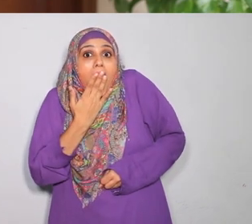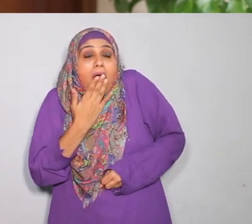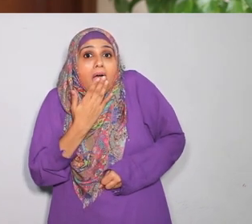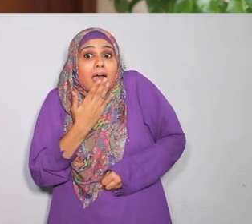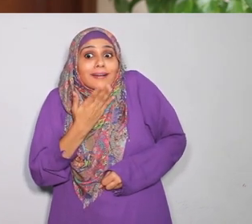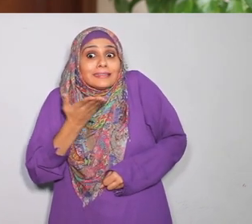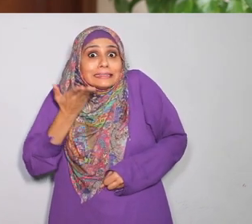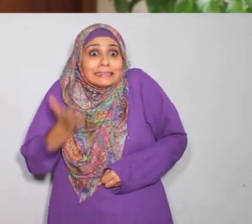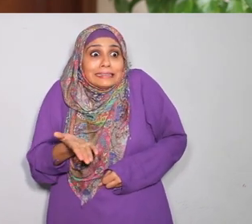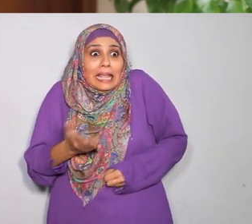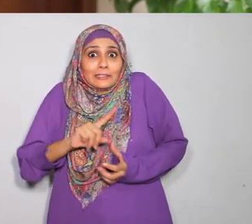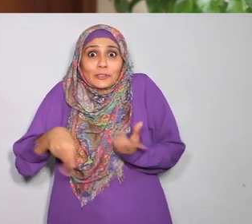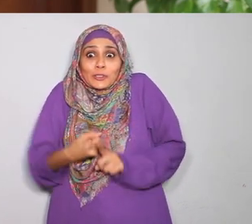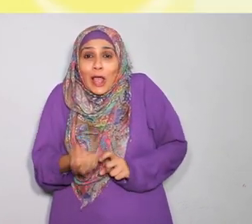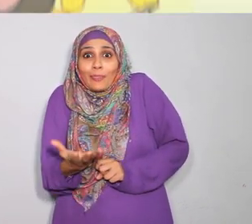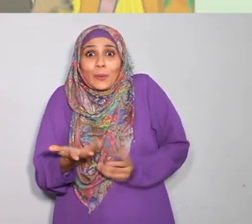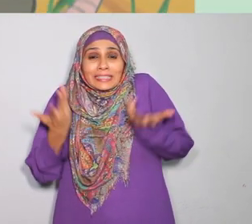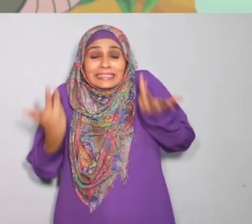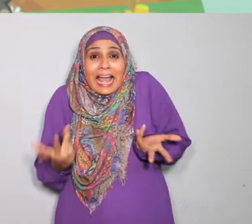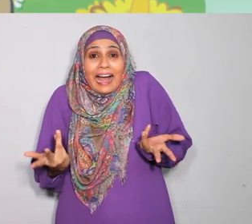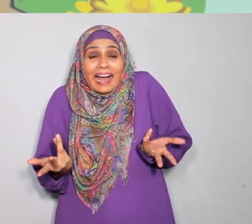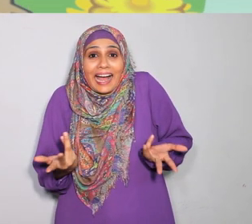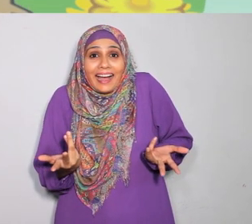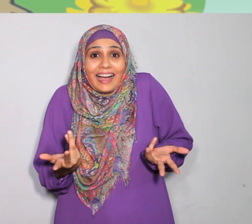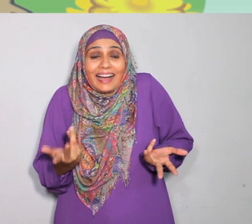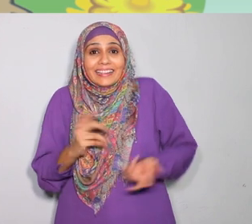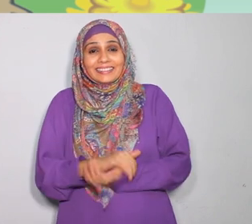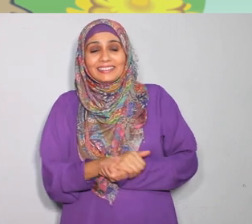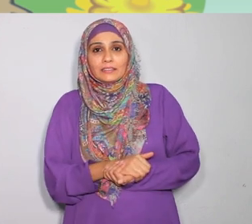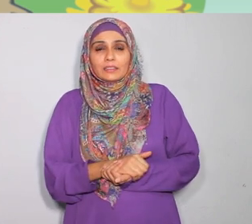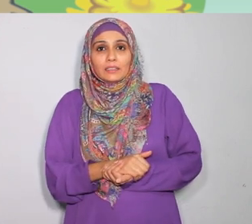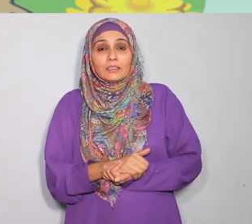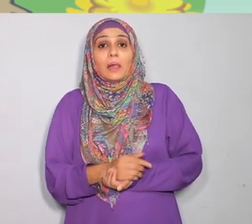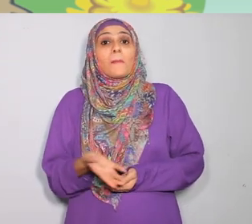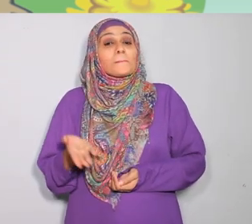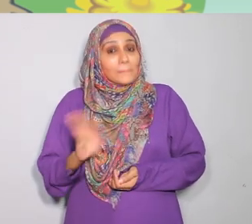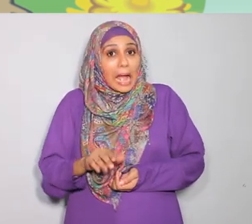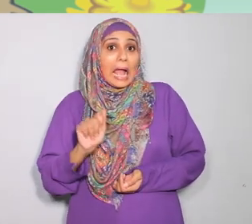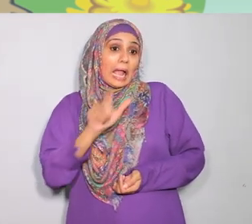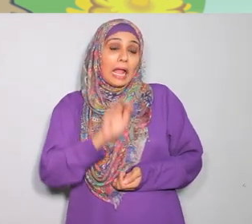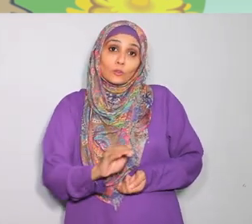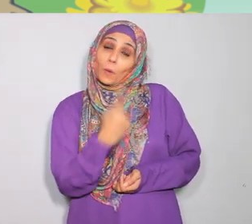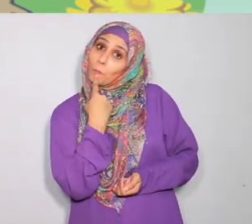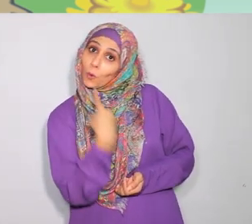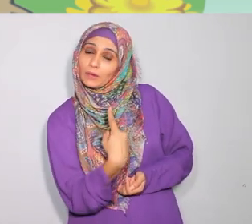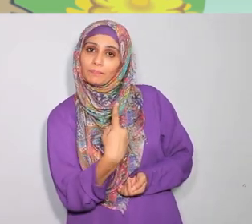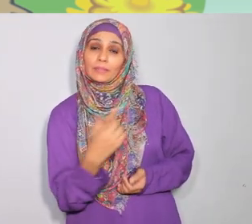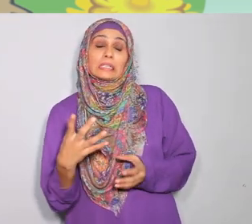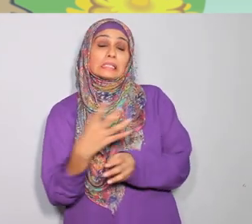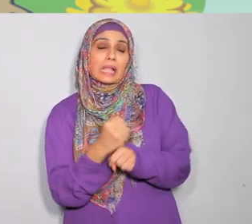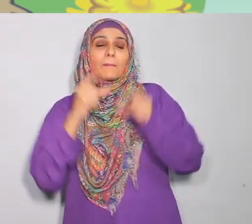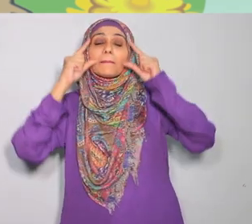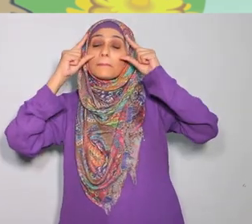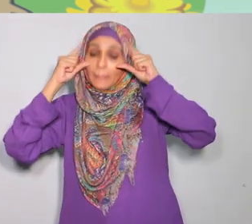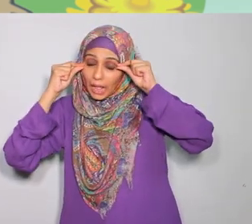और हीरो क्या जादू था अ और फिर अनवर बोला अपनी आंखें बंद